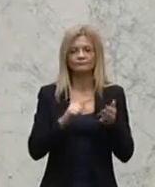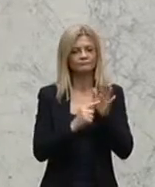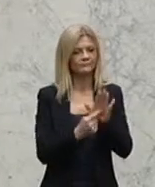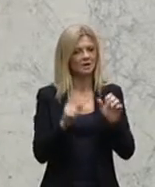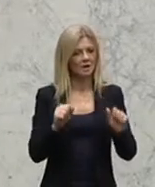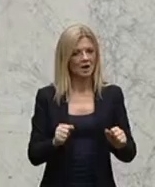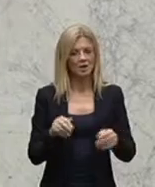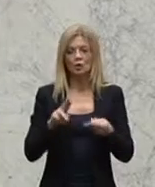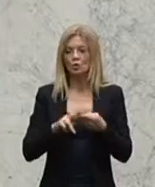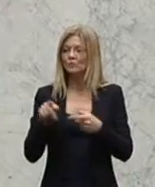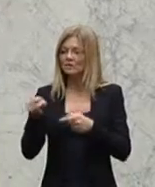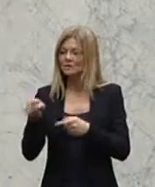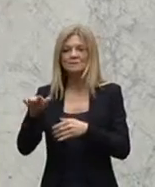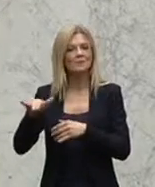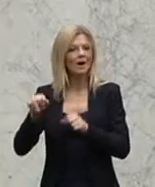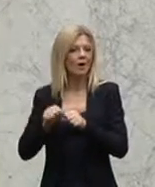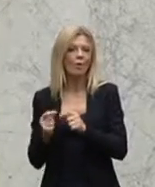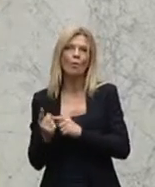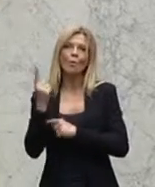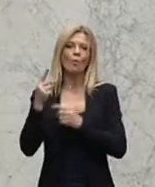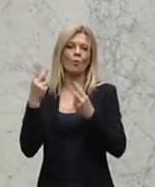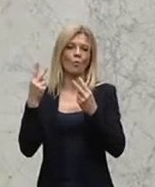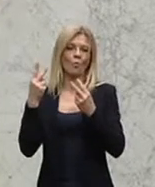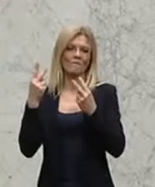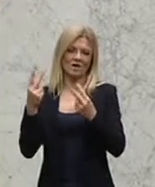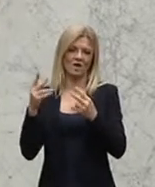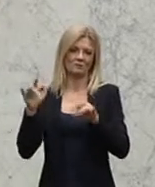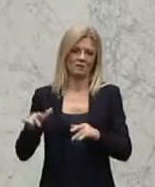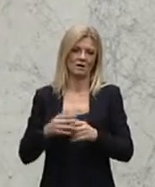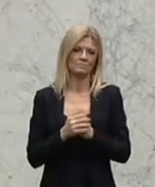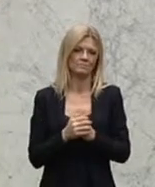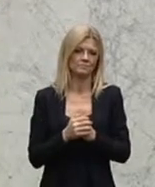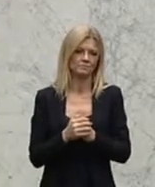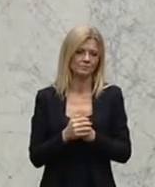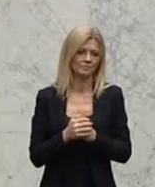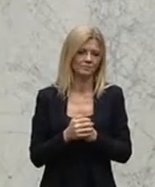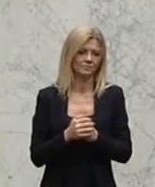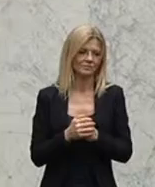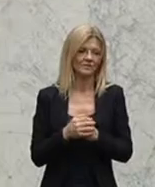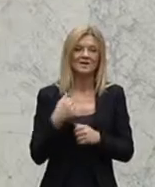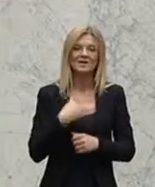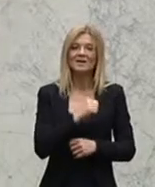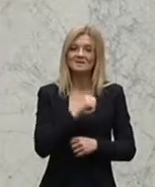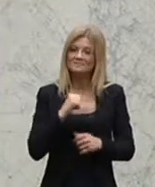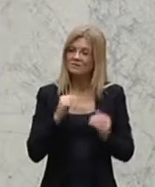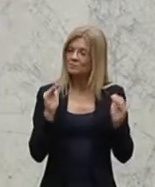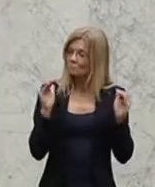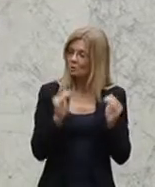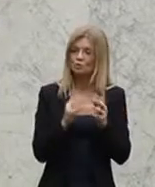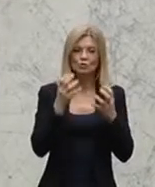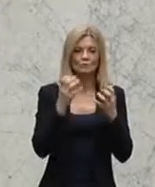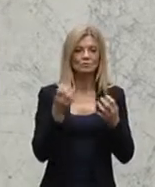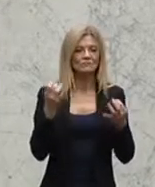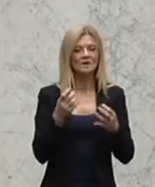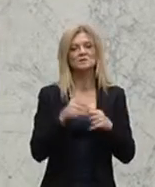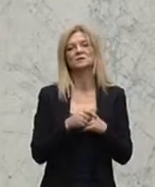auch einen hohen Wert hat. Es ist mir, meine Damen und Herren, ein persönliches Anliegen, den